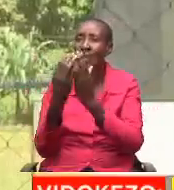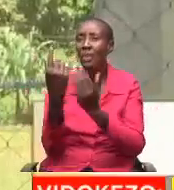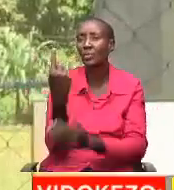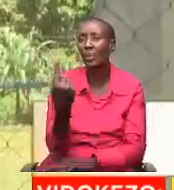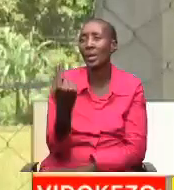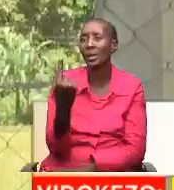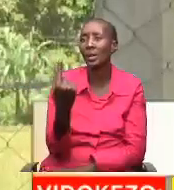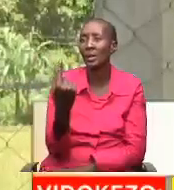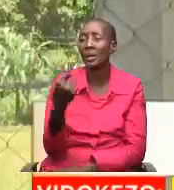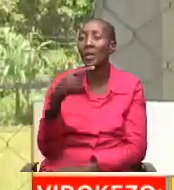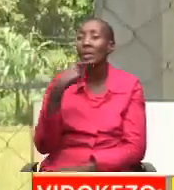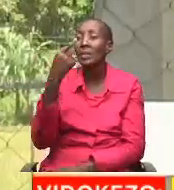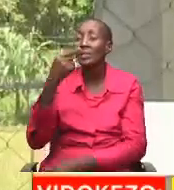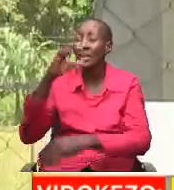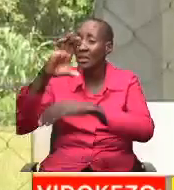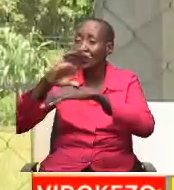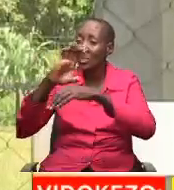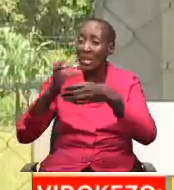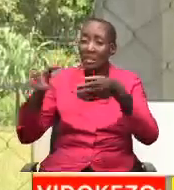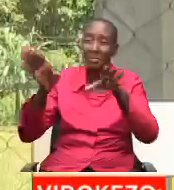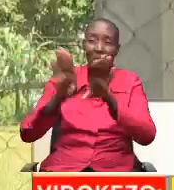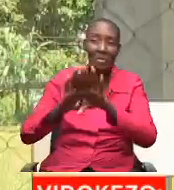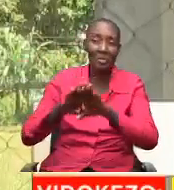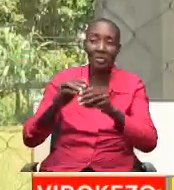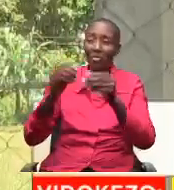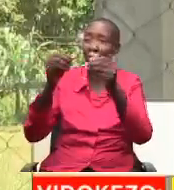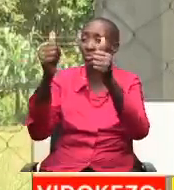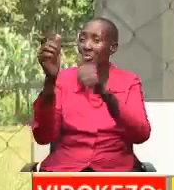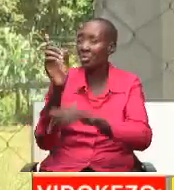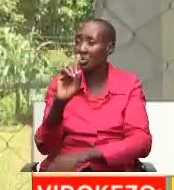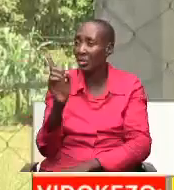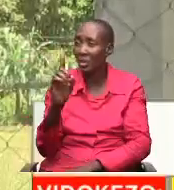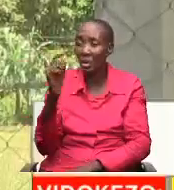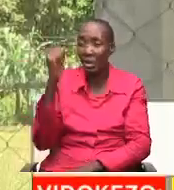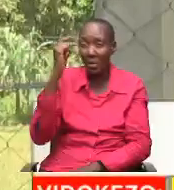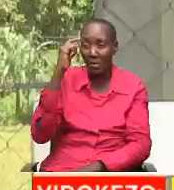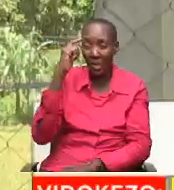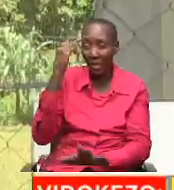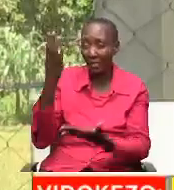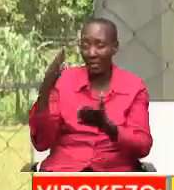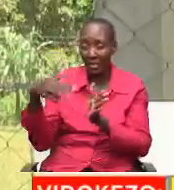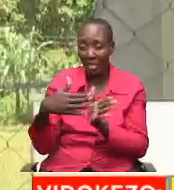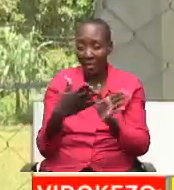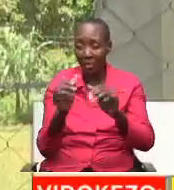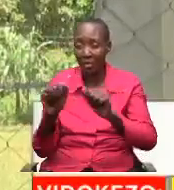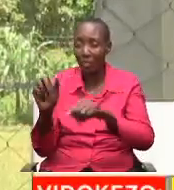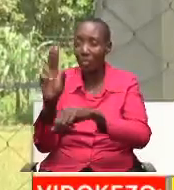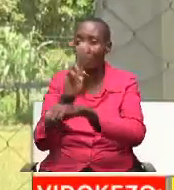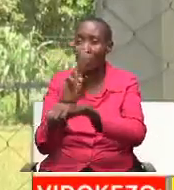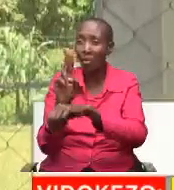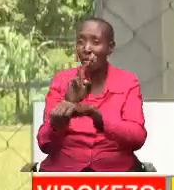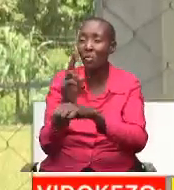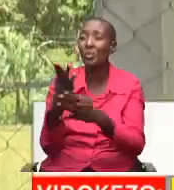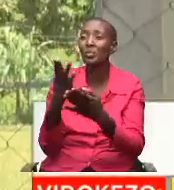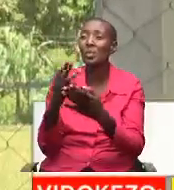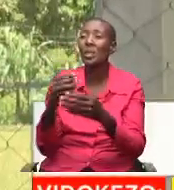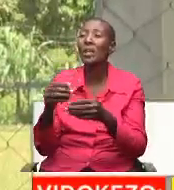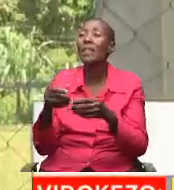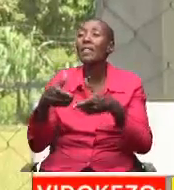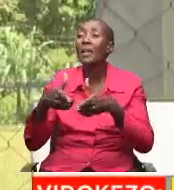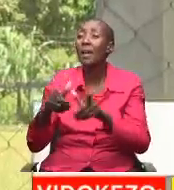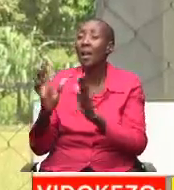kwamba kanisa lifungwe sio ni kama ni suluhisho. Nafikiria mbinu ambazo zinaweza tumiwa, watu toe mbinu zile ambazo watu